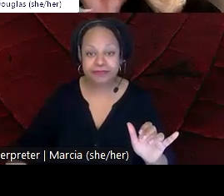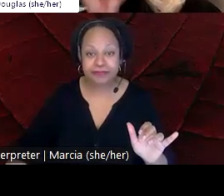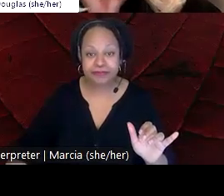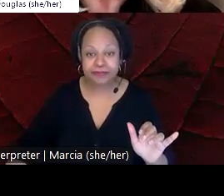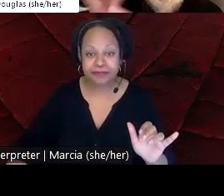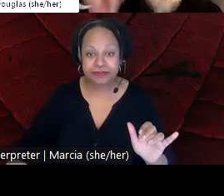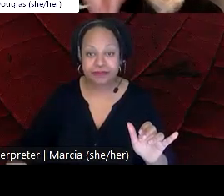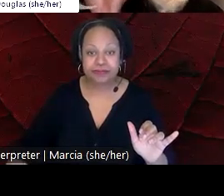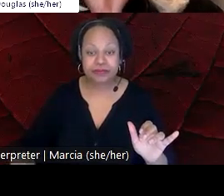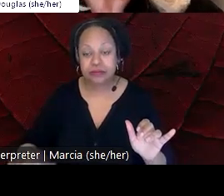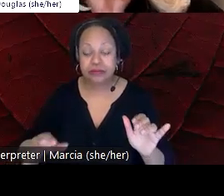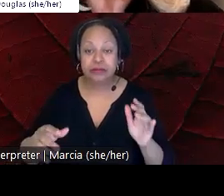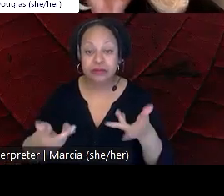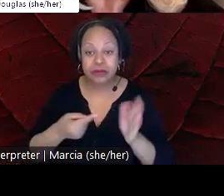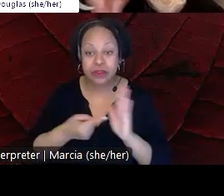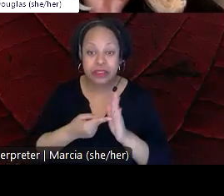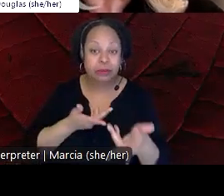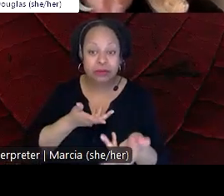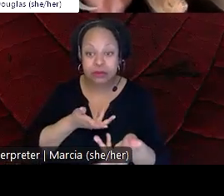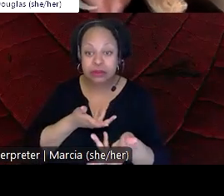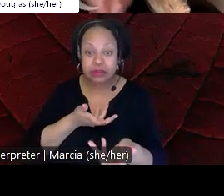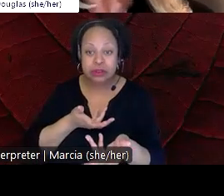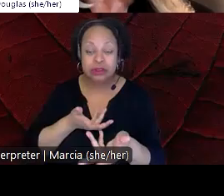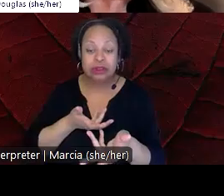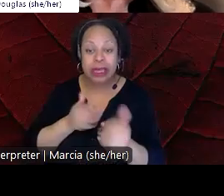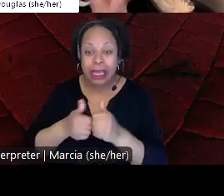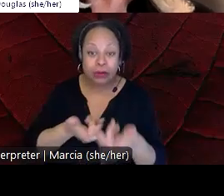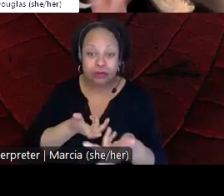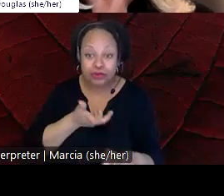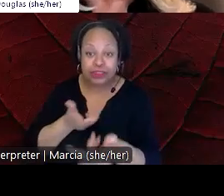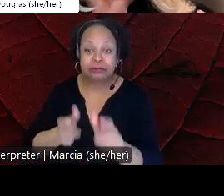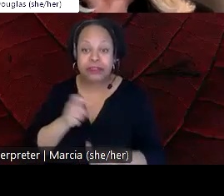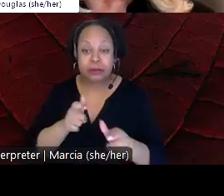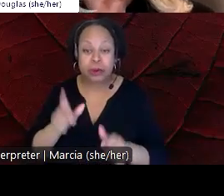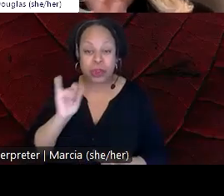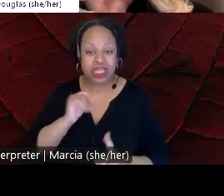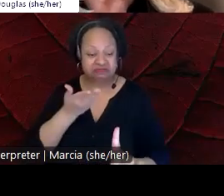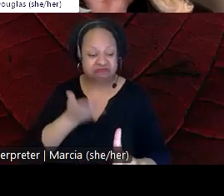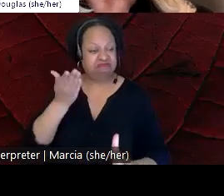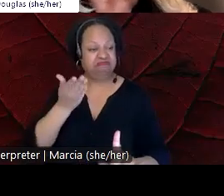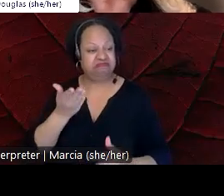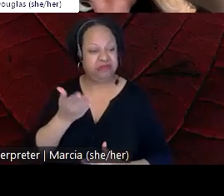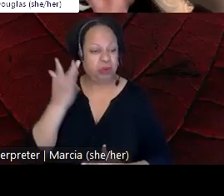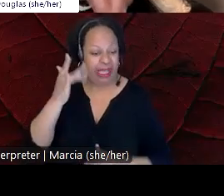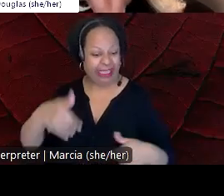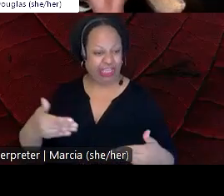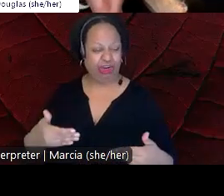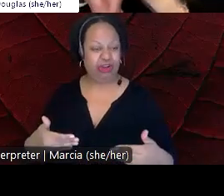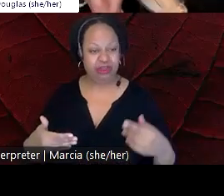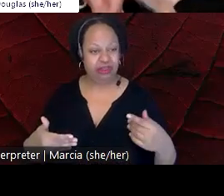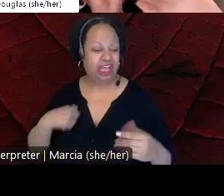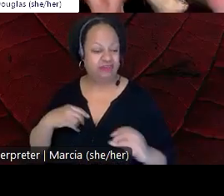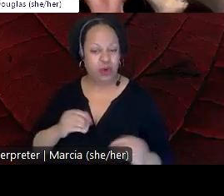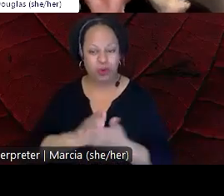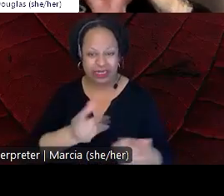la violence existentielle, par exemple, être traité comme si on est une sous-personne, un